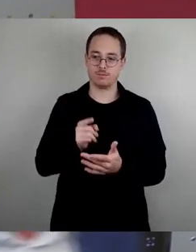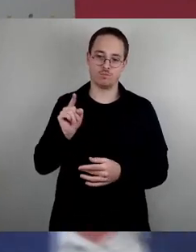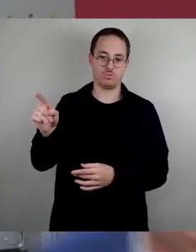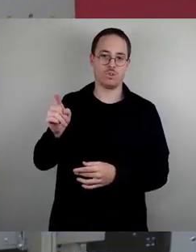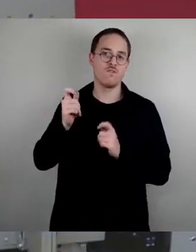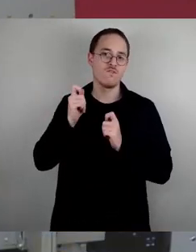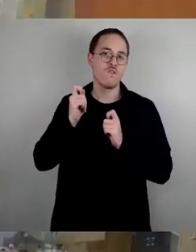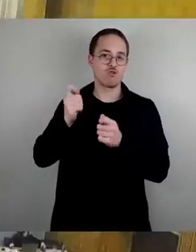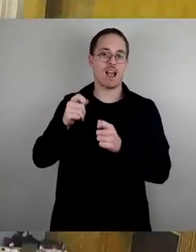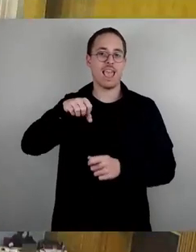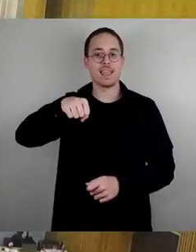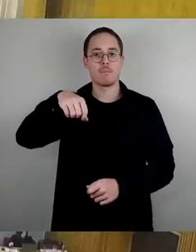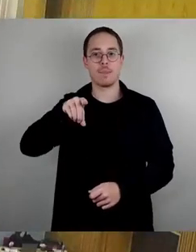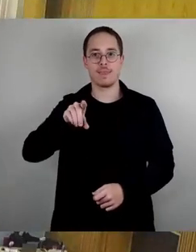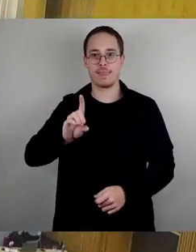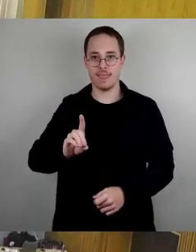Vielen Dank.